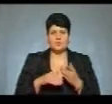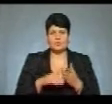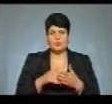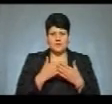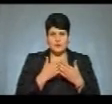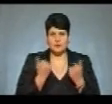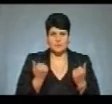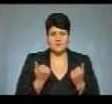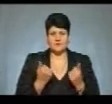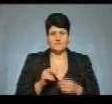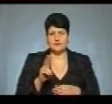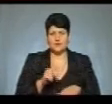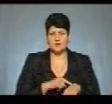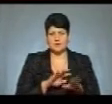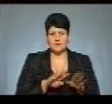опускається.